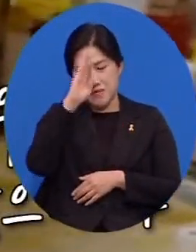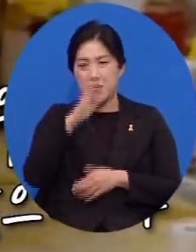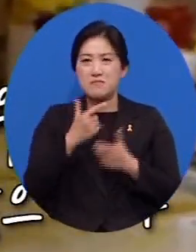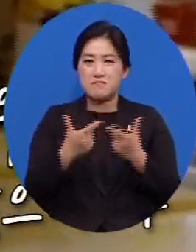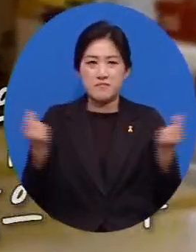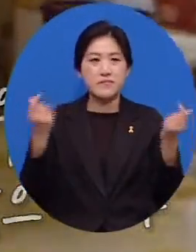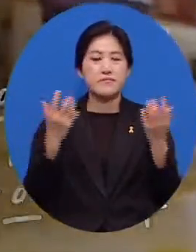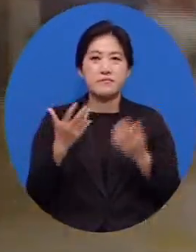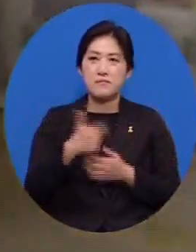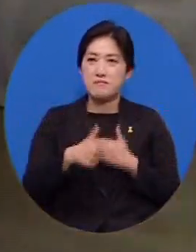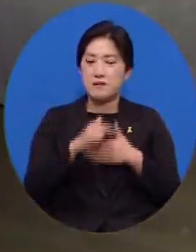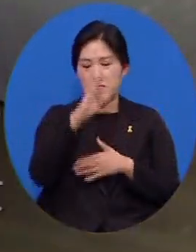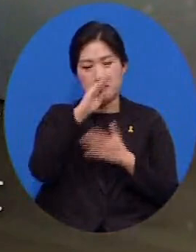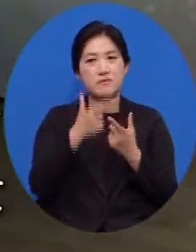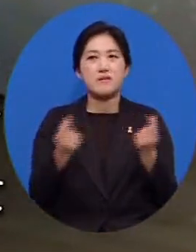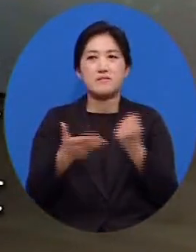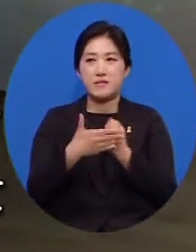똑같았으니까